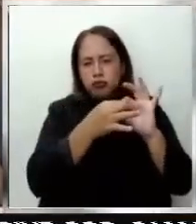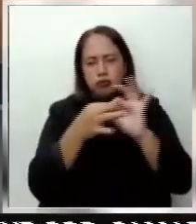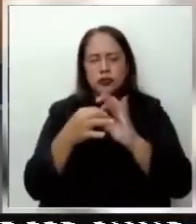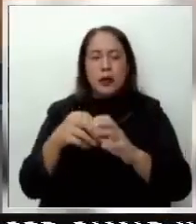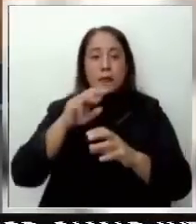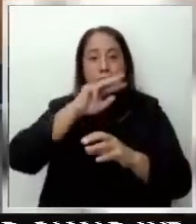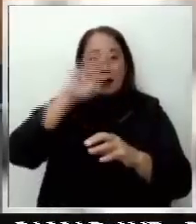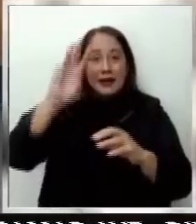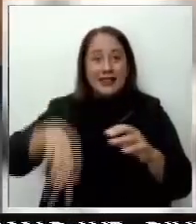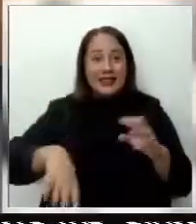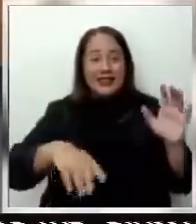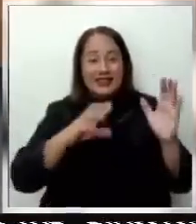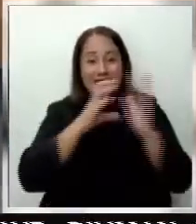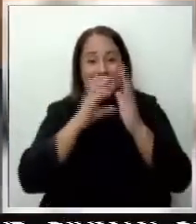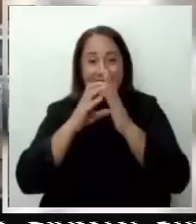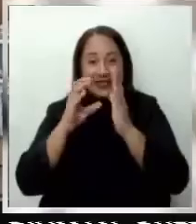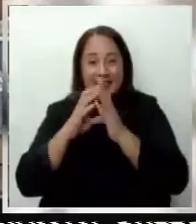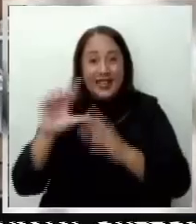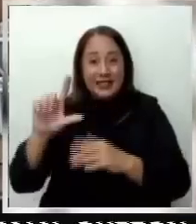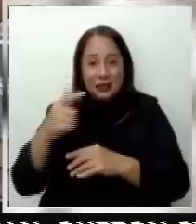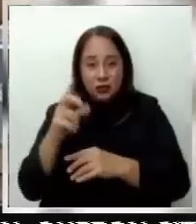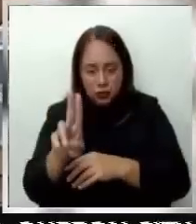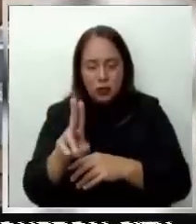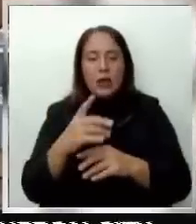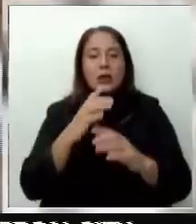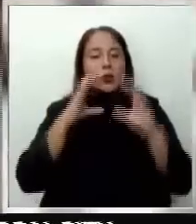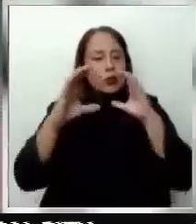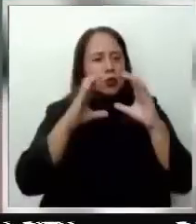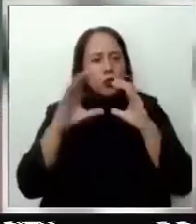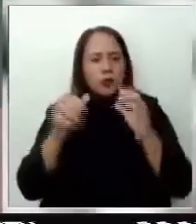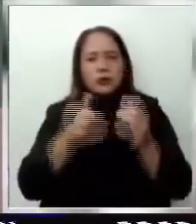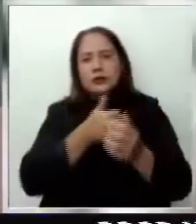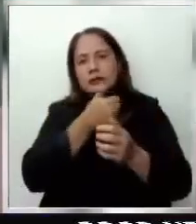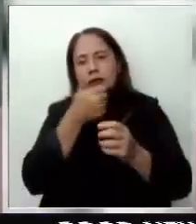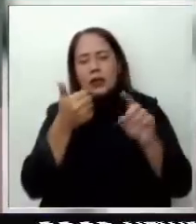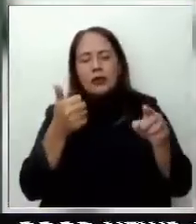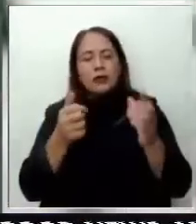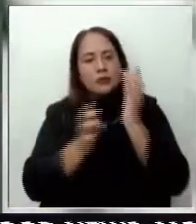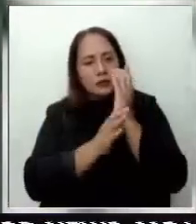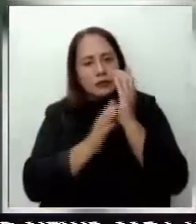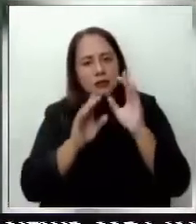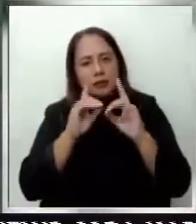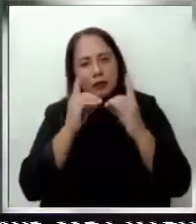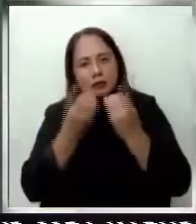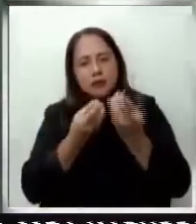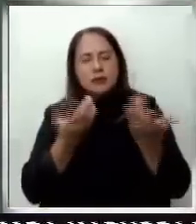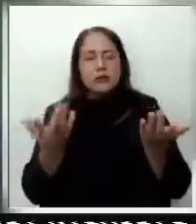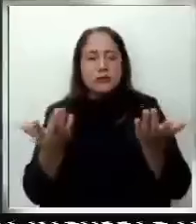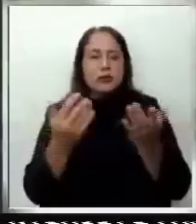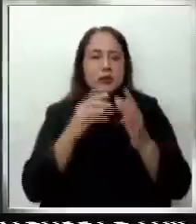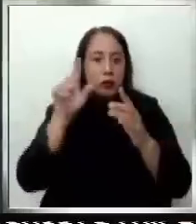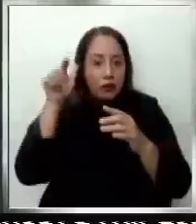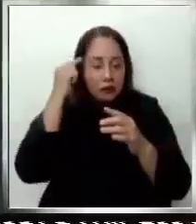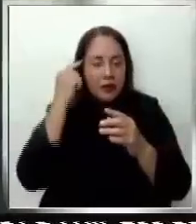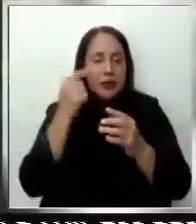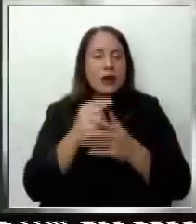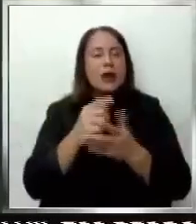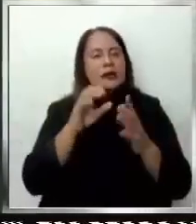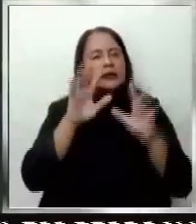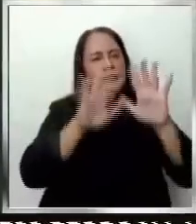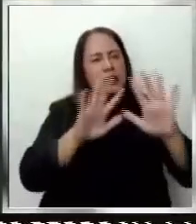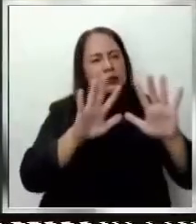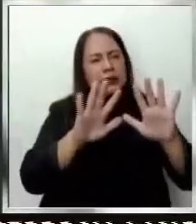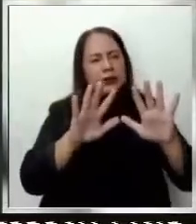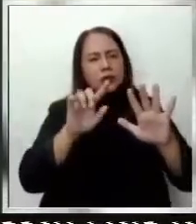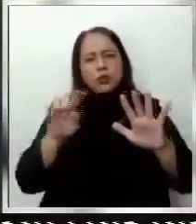LGU at komunikasyon sa iba pang mga sangay ng pamahalaan. Ayon sa PAGASA, Linggo hanggang Lunes posibleng